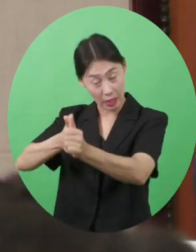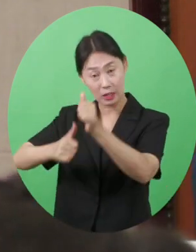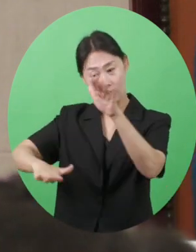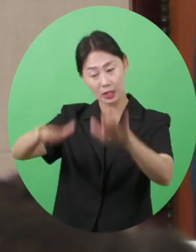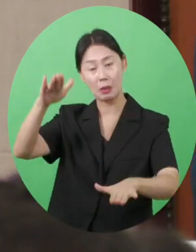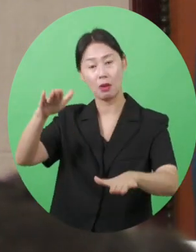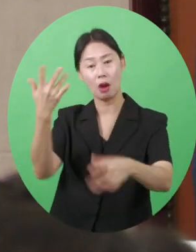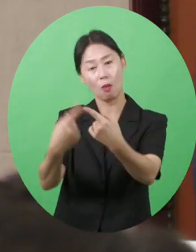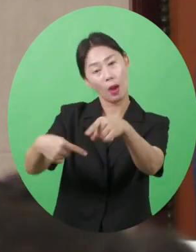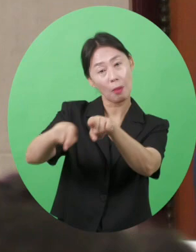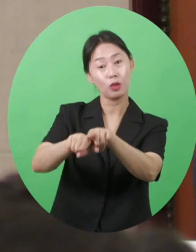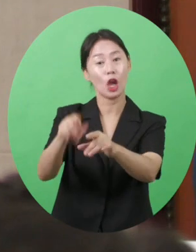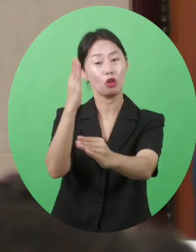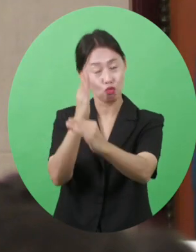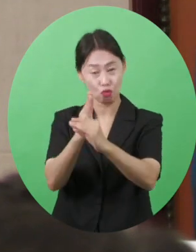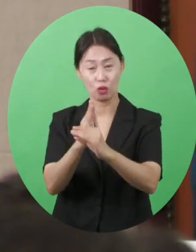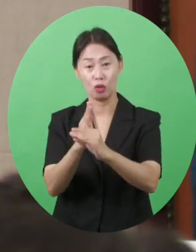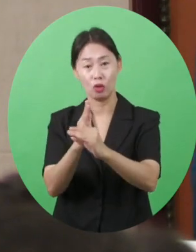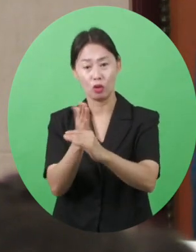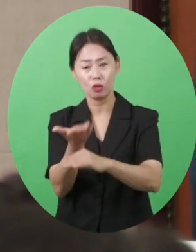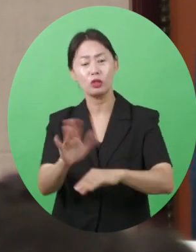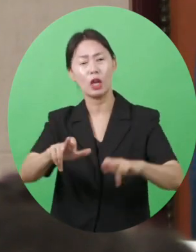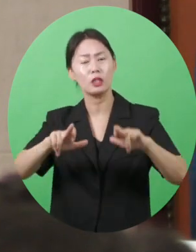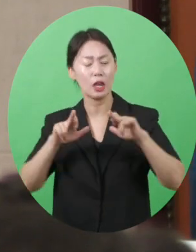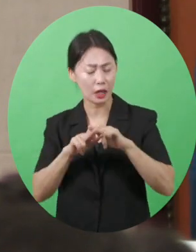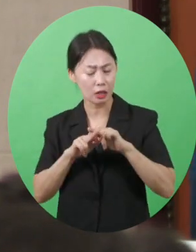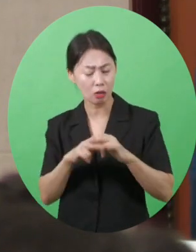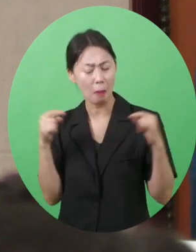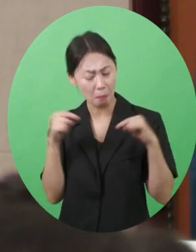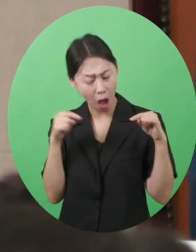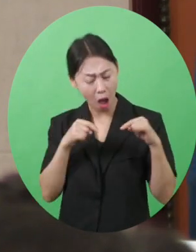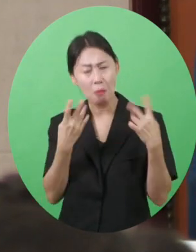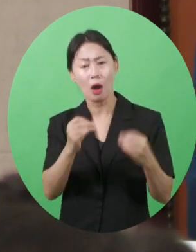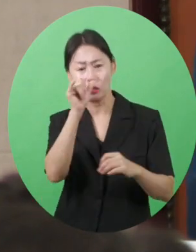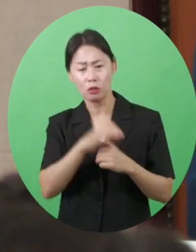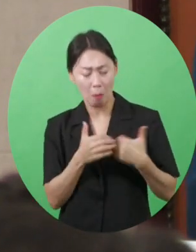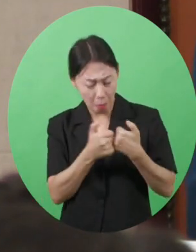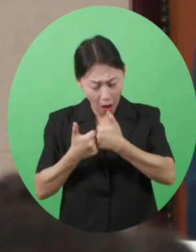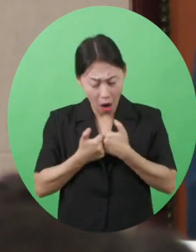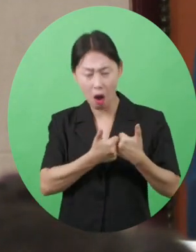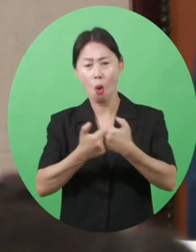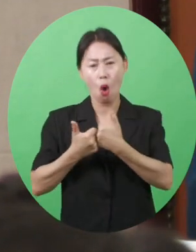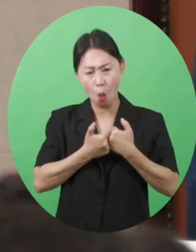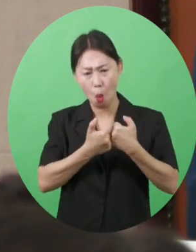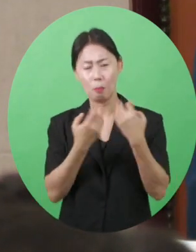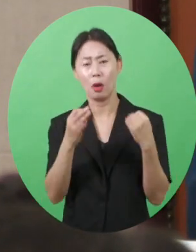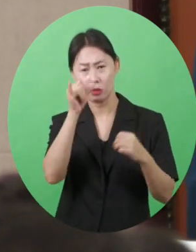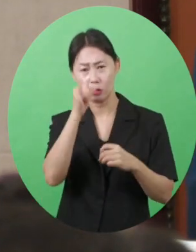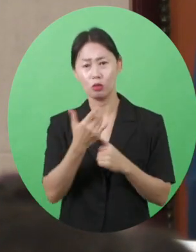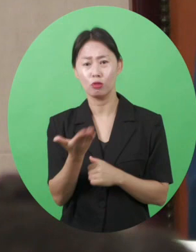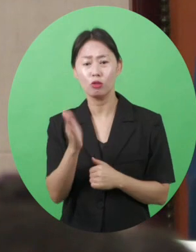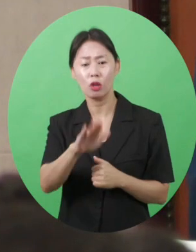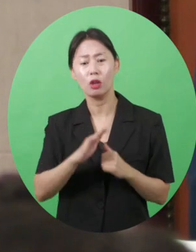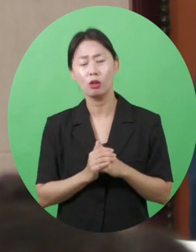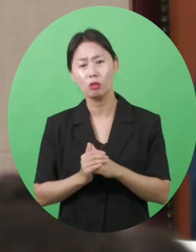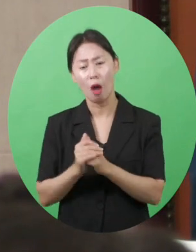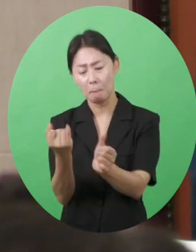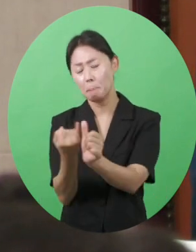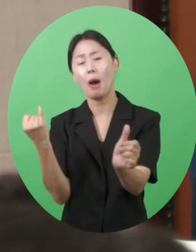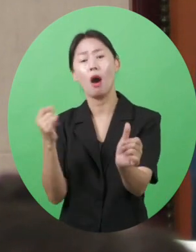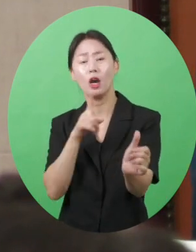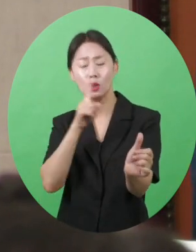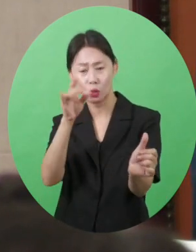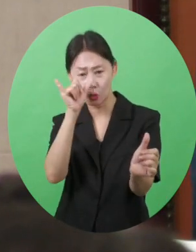차별 업무를 하고 있는데요. 우리 많은 장애인분들이 상담들을 많이 합니다. 그 외의 것들도. 또 필요에 따라서 이혼